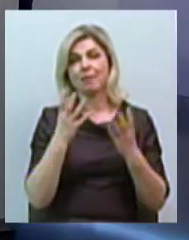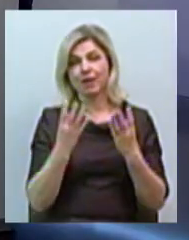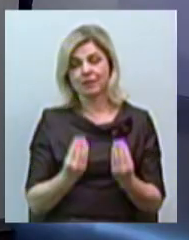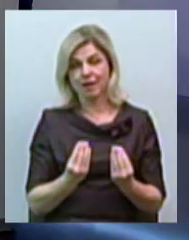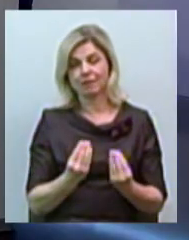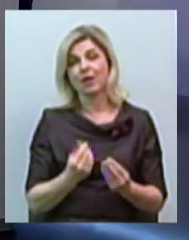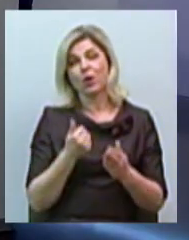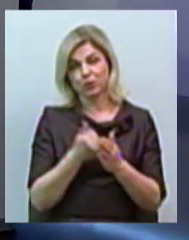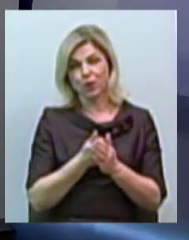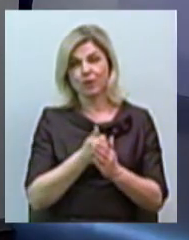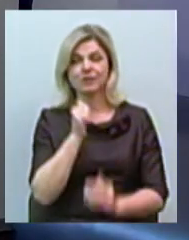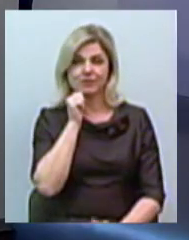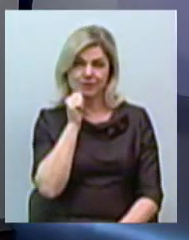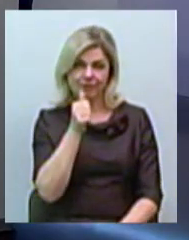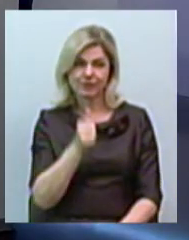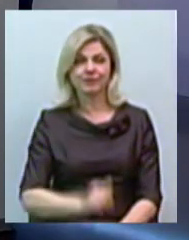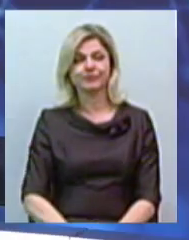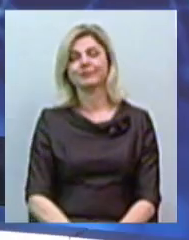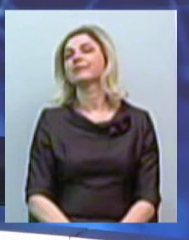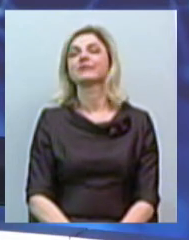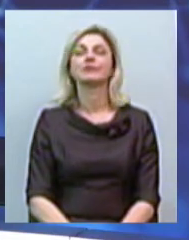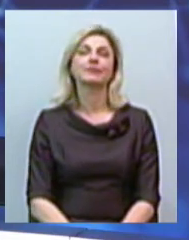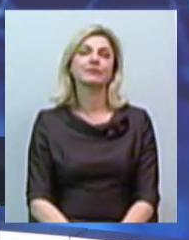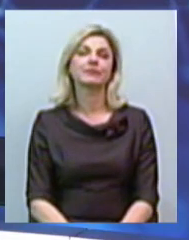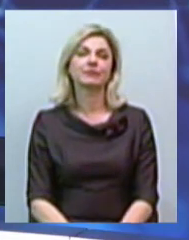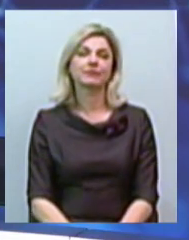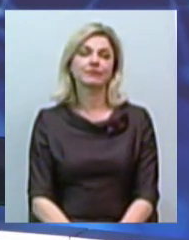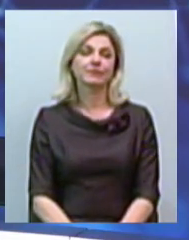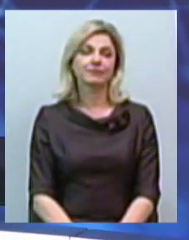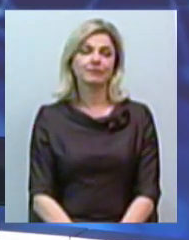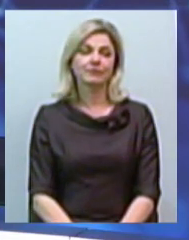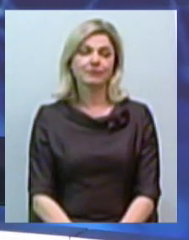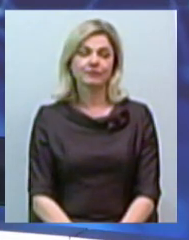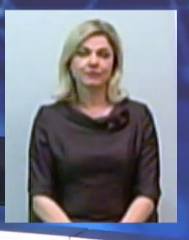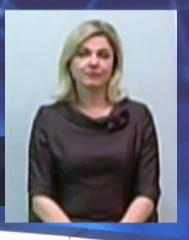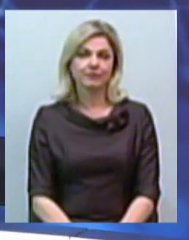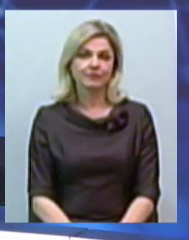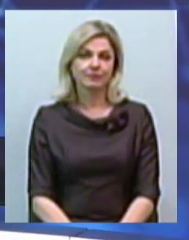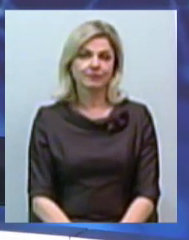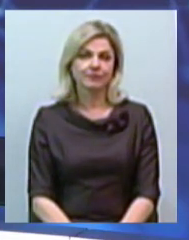Якою буде наступна тема, підкаже вже наступний день. А сьогодні на все добре.